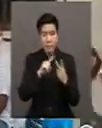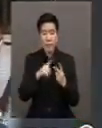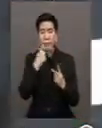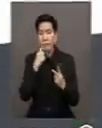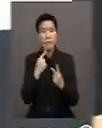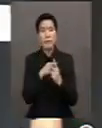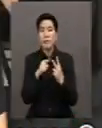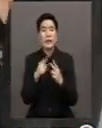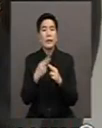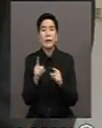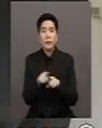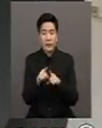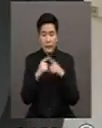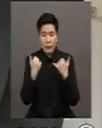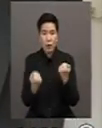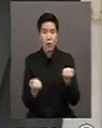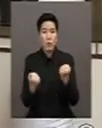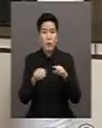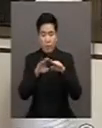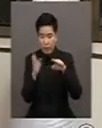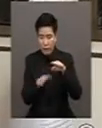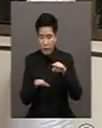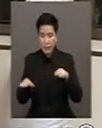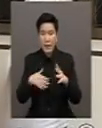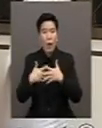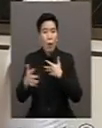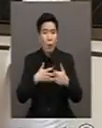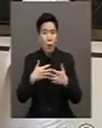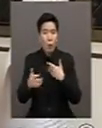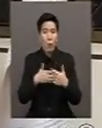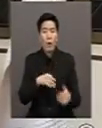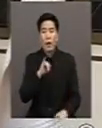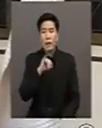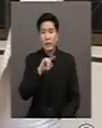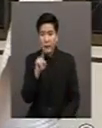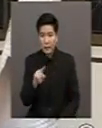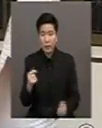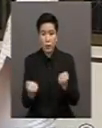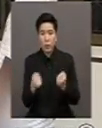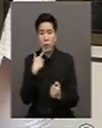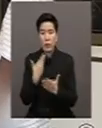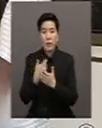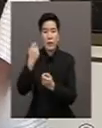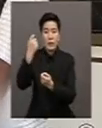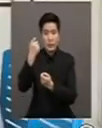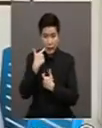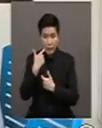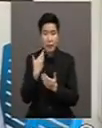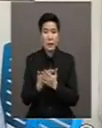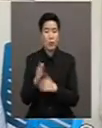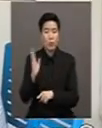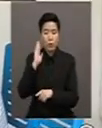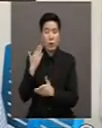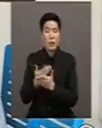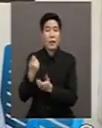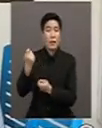นนี้ลักลอบขนมาด้วยรถ Isuzu Mew 7สีเทาทั้ง2คนให้การว่ารับจ้างจากนายเด่นน